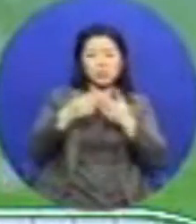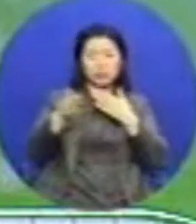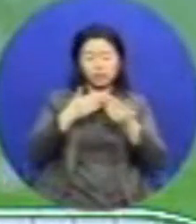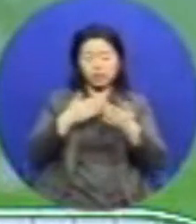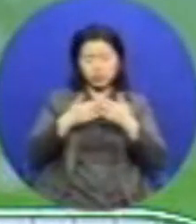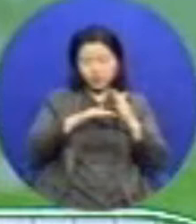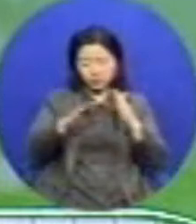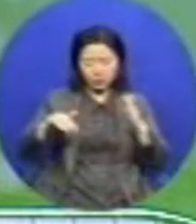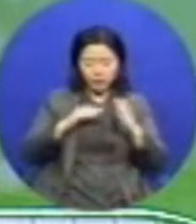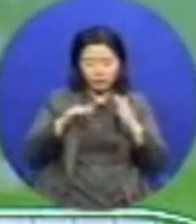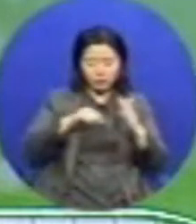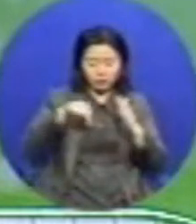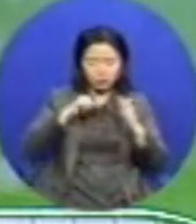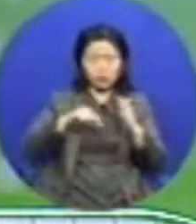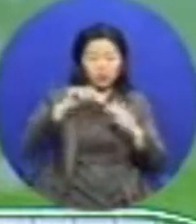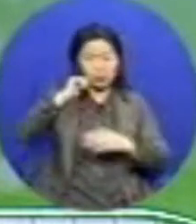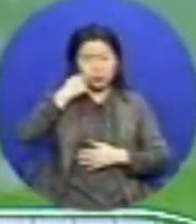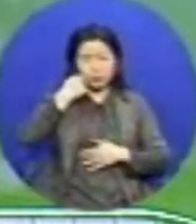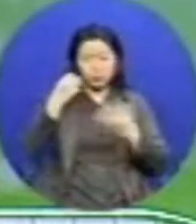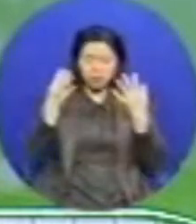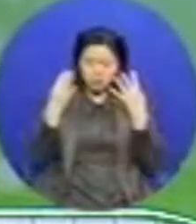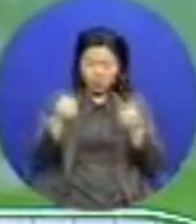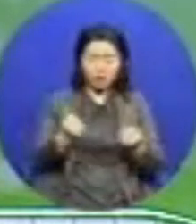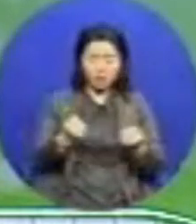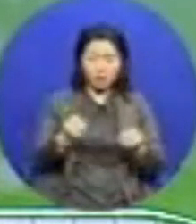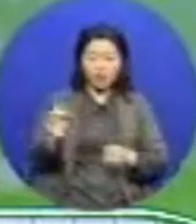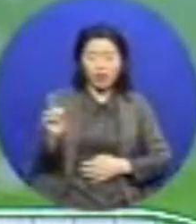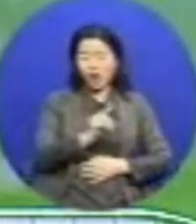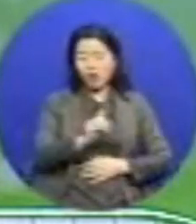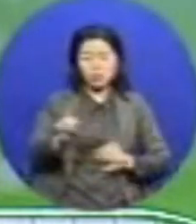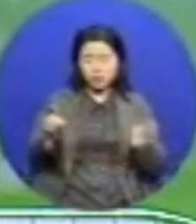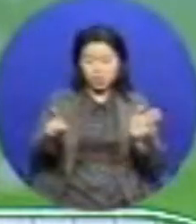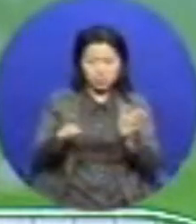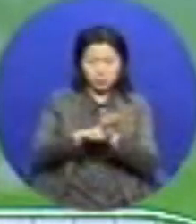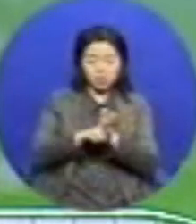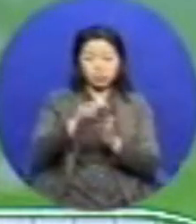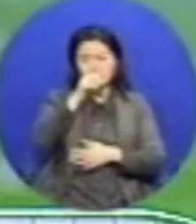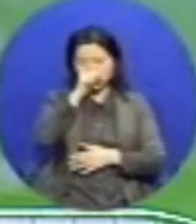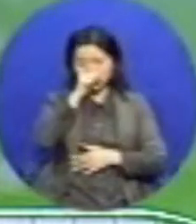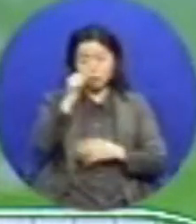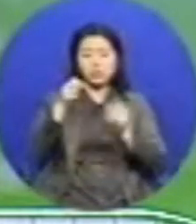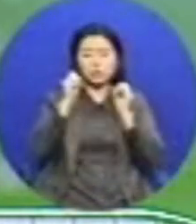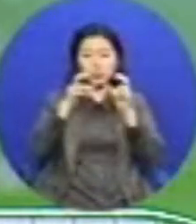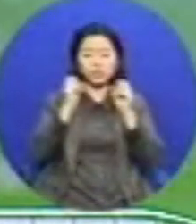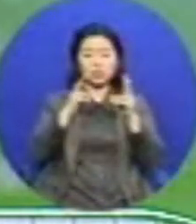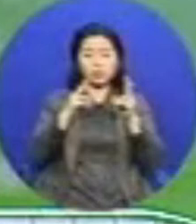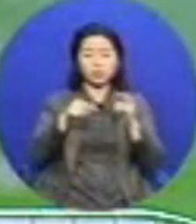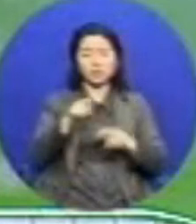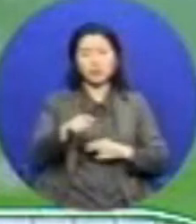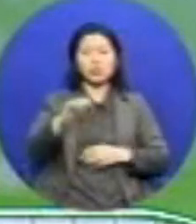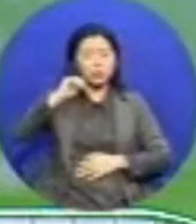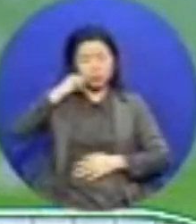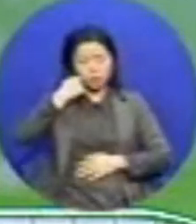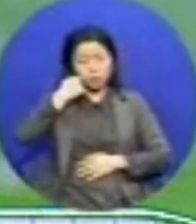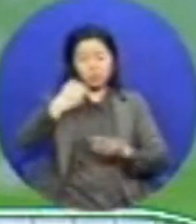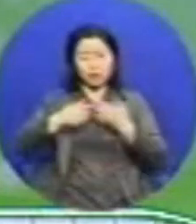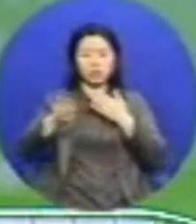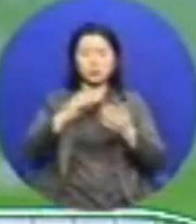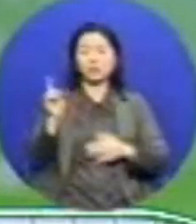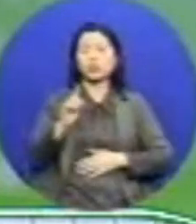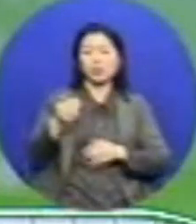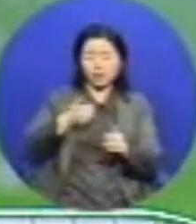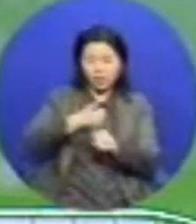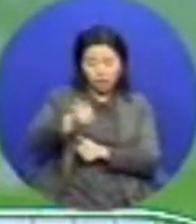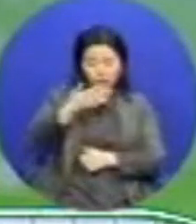없더라고요 아무리 믿음 좋은 선교사님 도 이런 어려움을 겪으면 어떻게 견뎌 해요 그런데